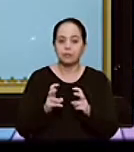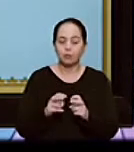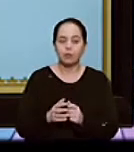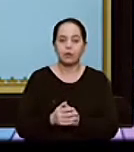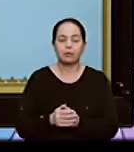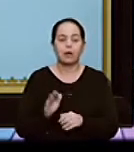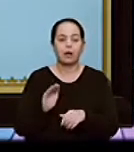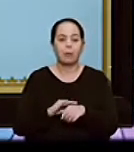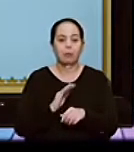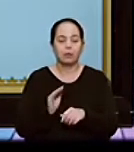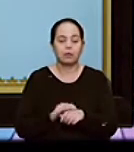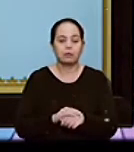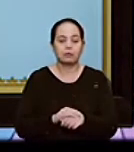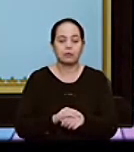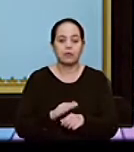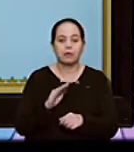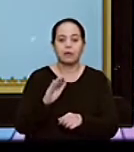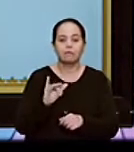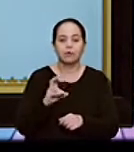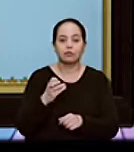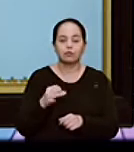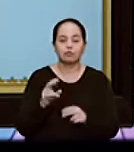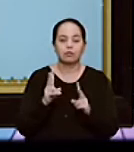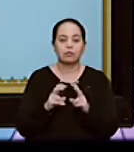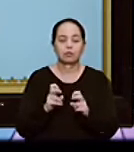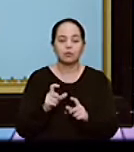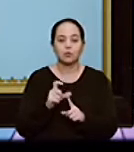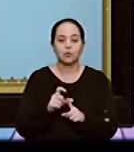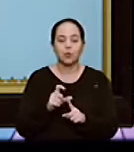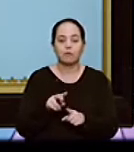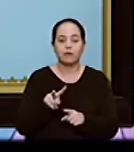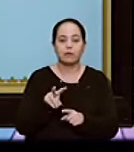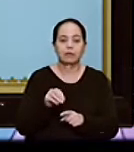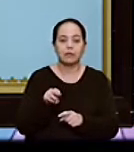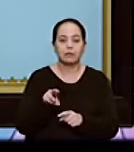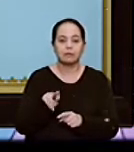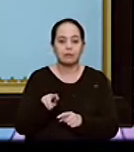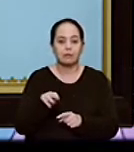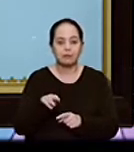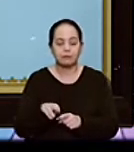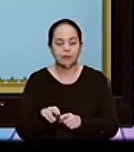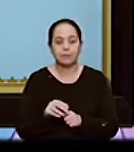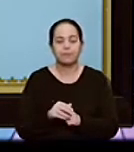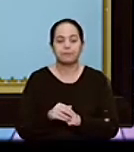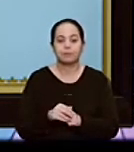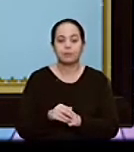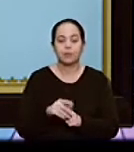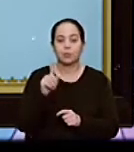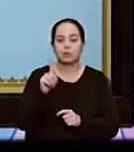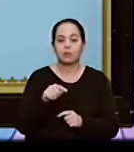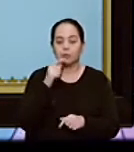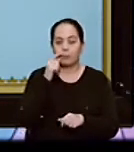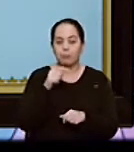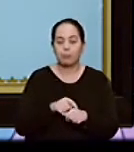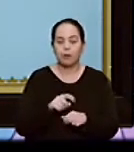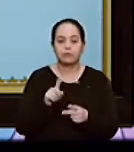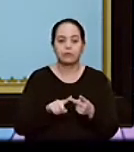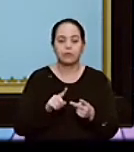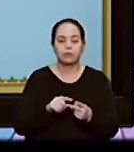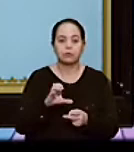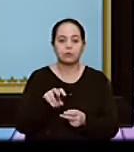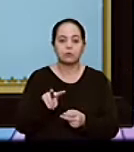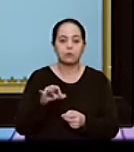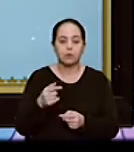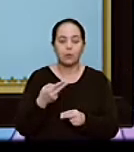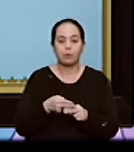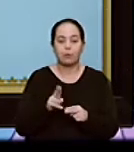Разобрали? Молодцы! Фонетический разбор слова «летят». «Летят» – ударение падает на второй